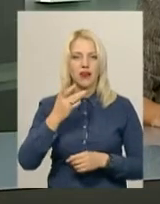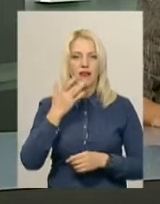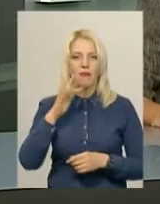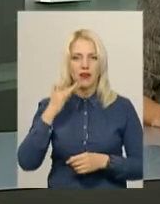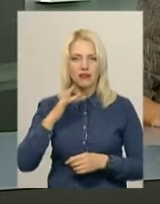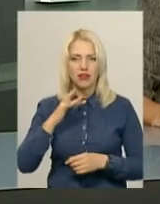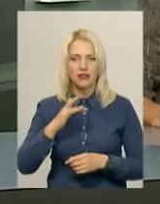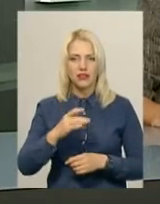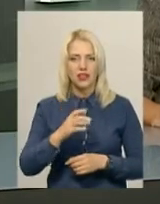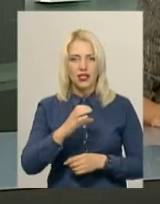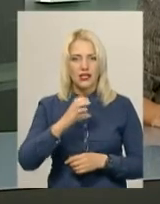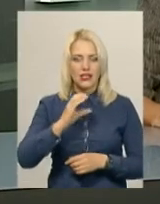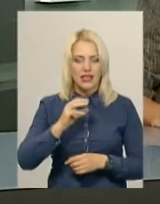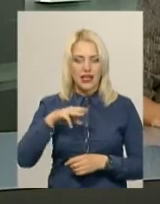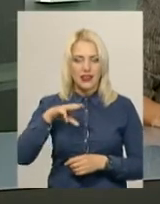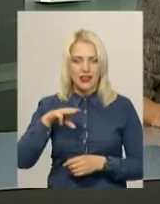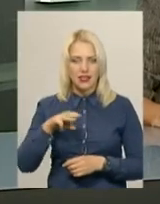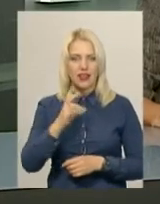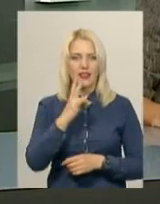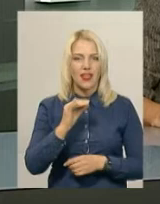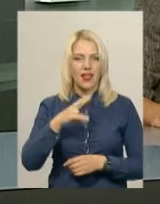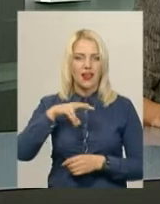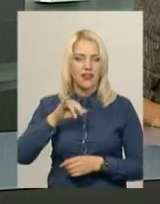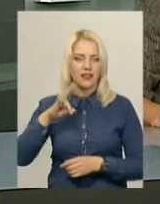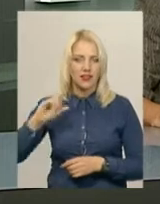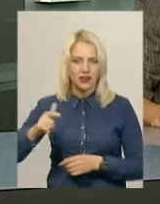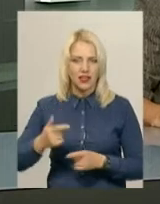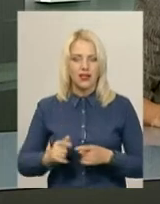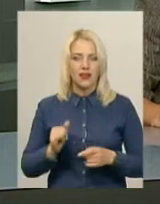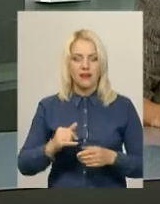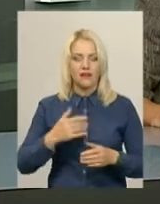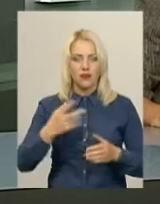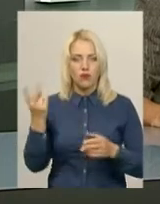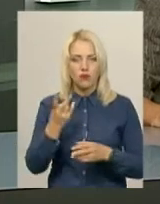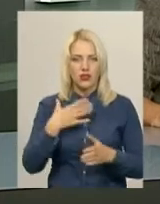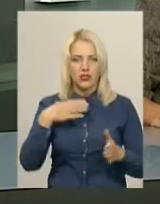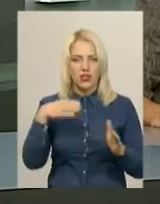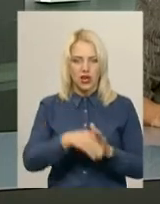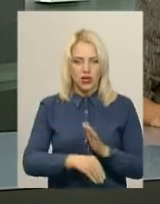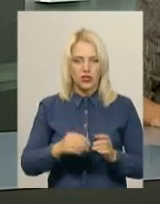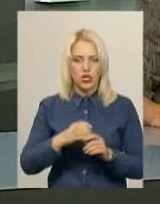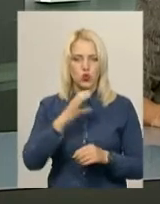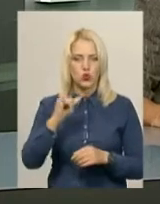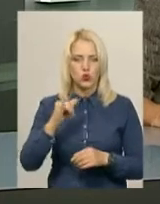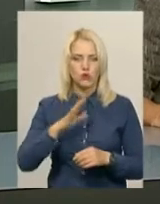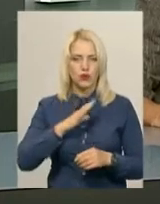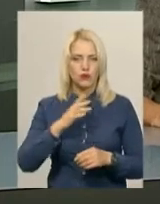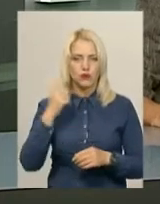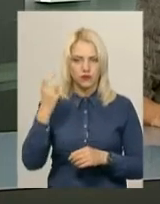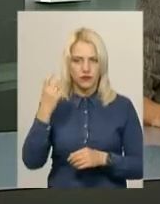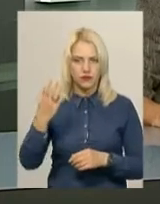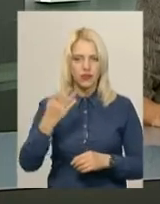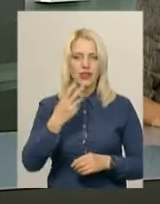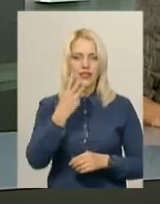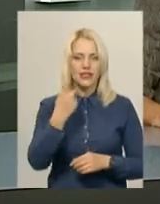Сета Нерінга. Обоє загинули. Винищувач Су-27 належав 831-й бригаді тактичної